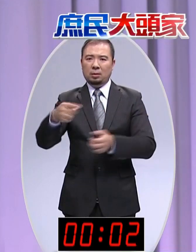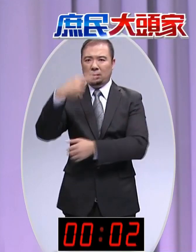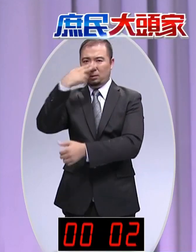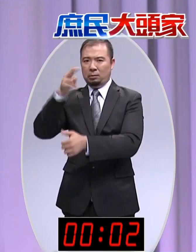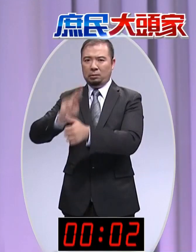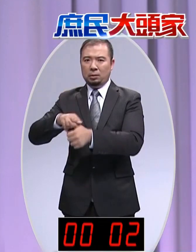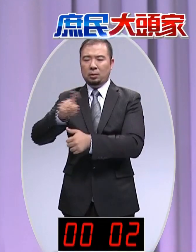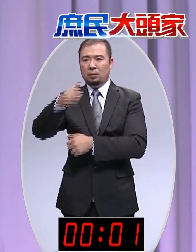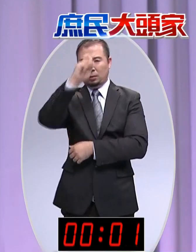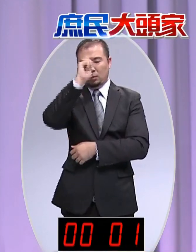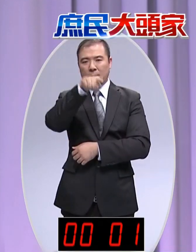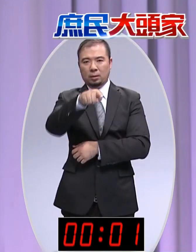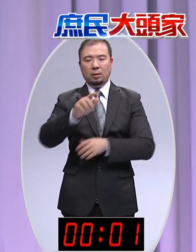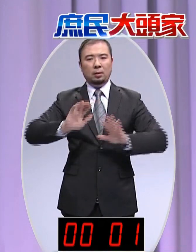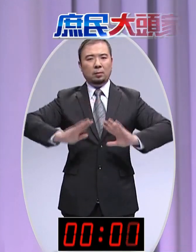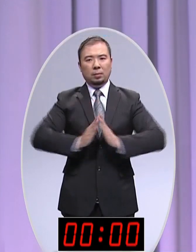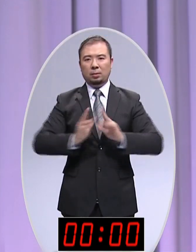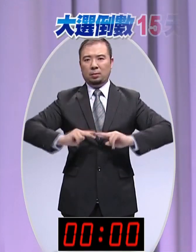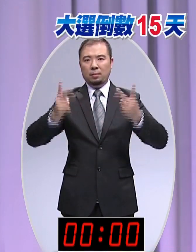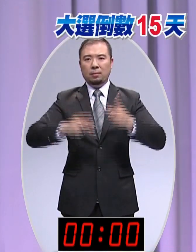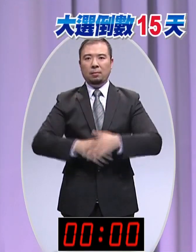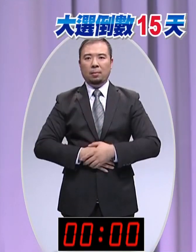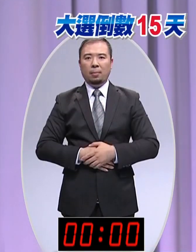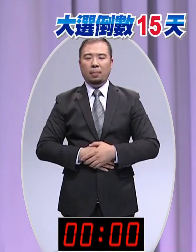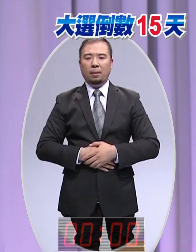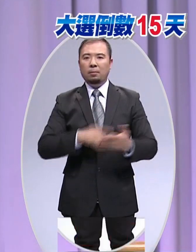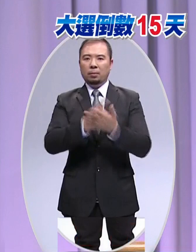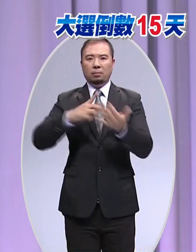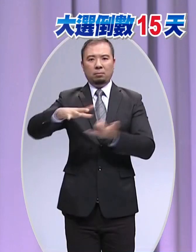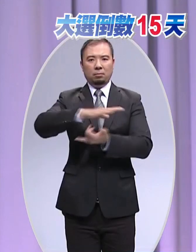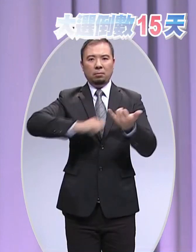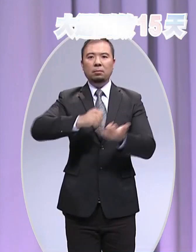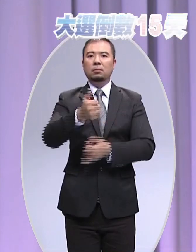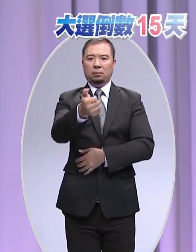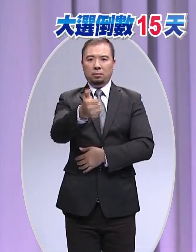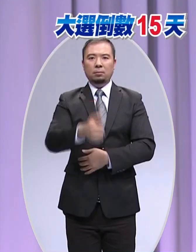够悬崖勒马，亲爱的台湾同胞，谢谢大家。